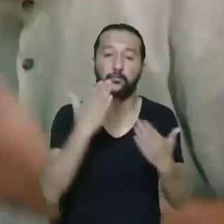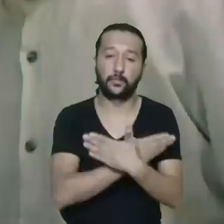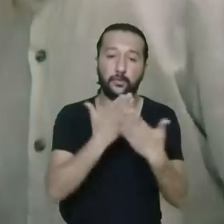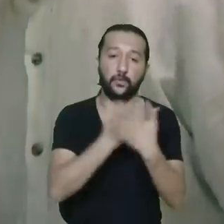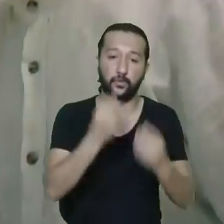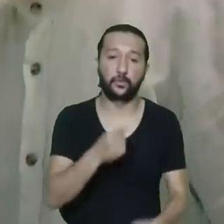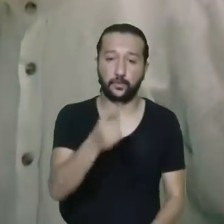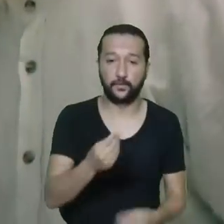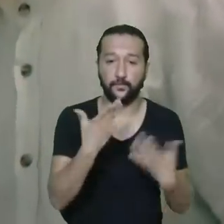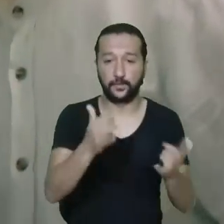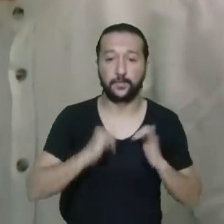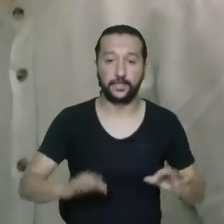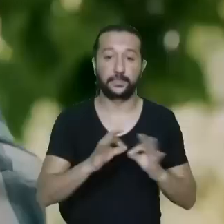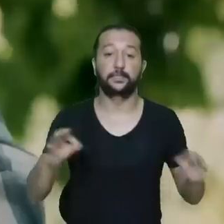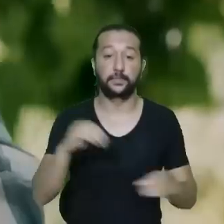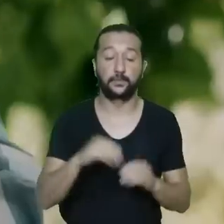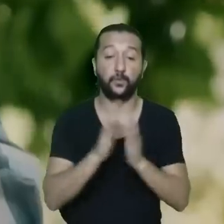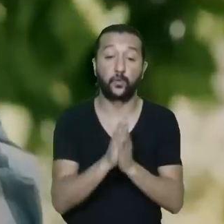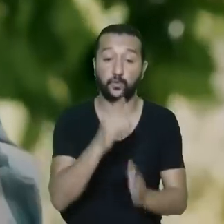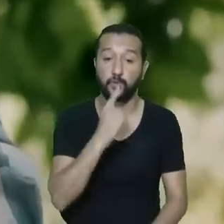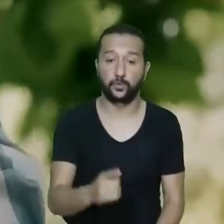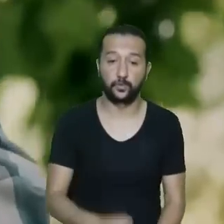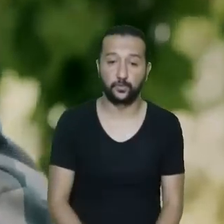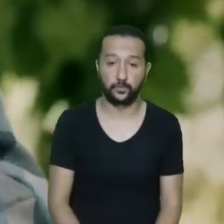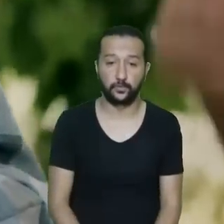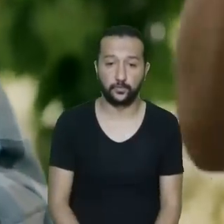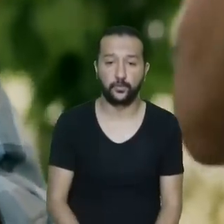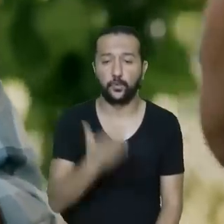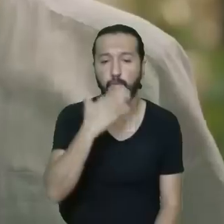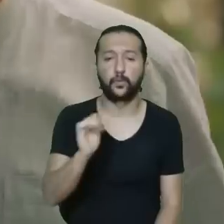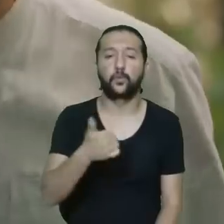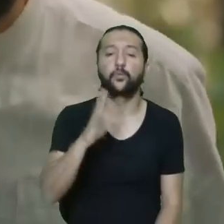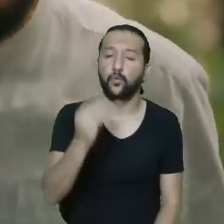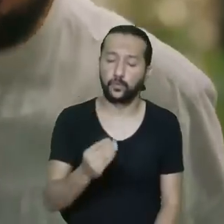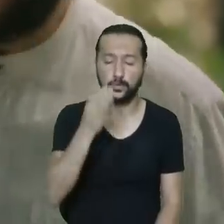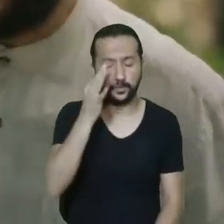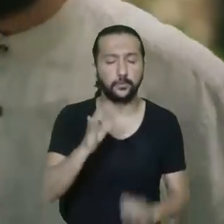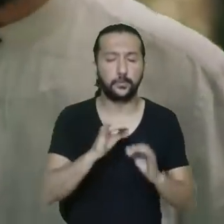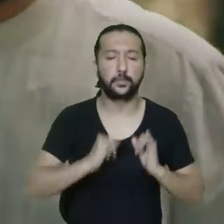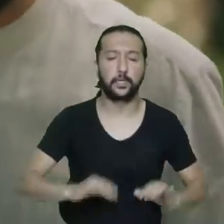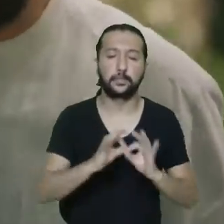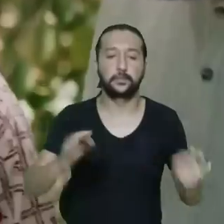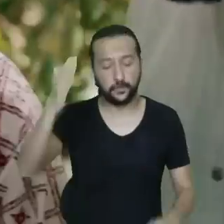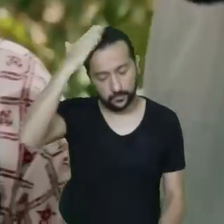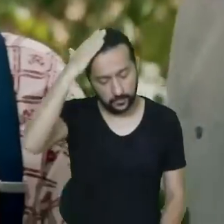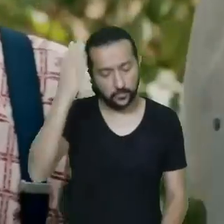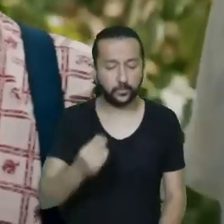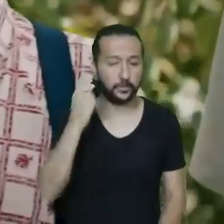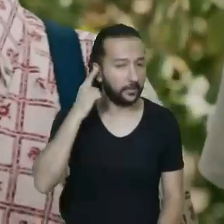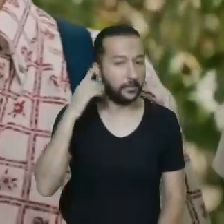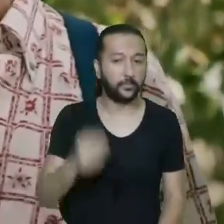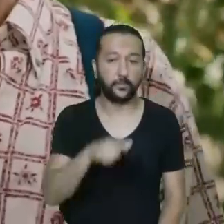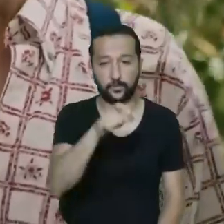dura. Verdiğimiz rahatsızlıktan dolayı çok özür diliyorum vallahi. Yok canım. Olur mu öyle canım? Ne rahatsızlığı. Başımın üstünde yeri